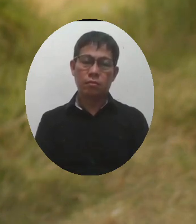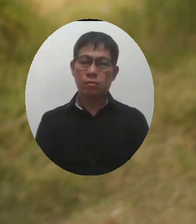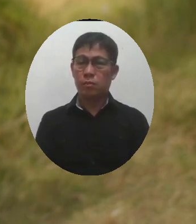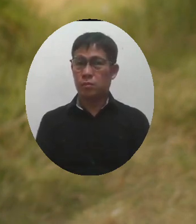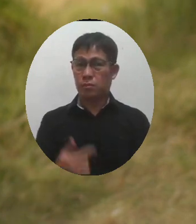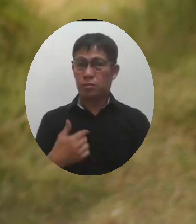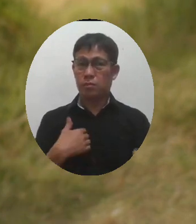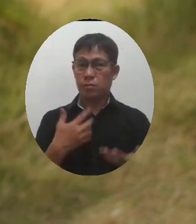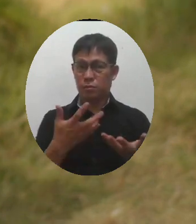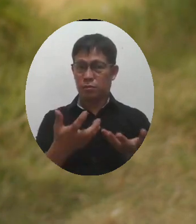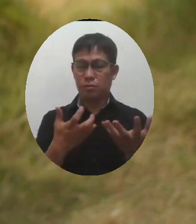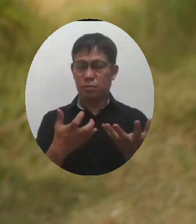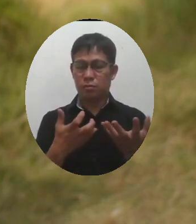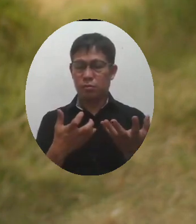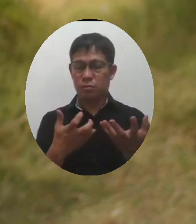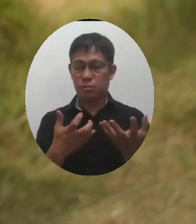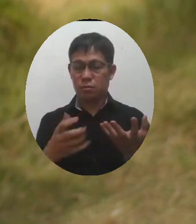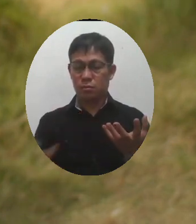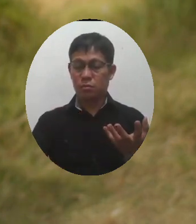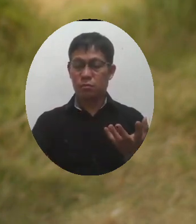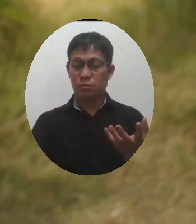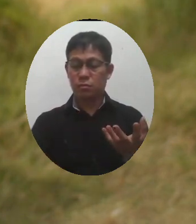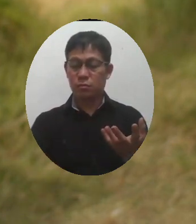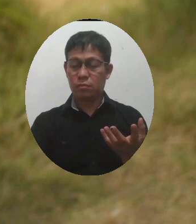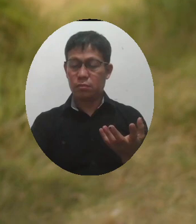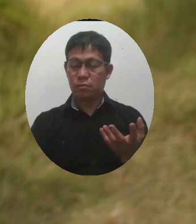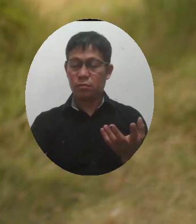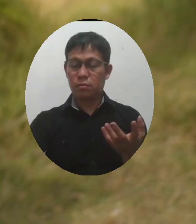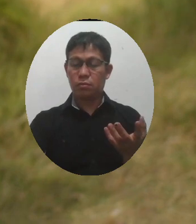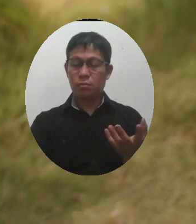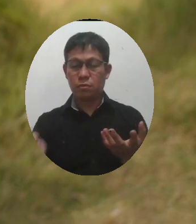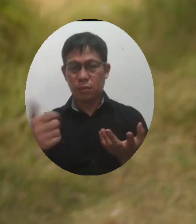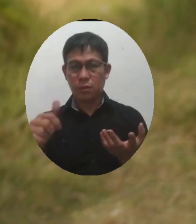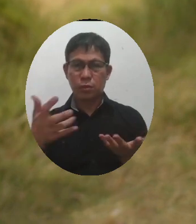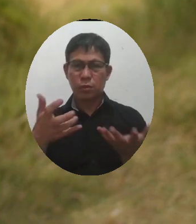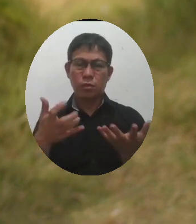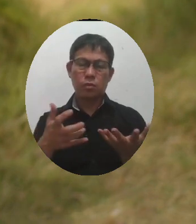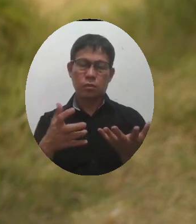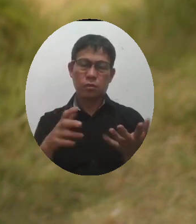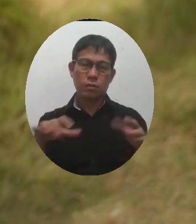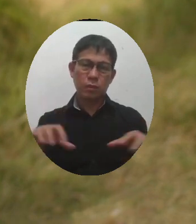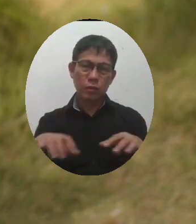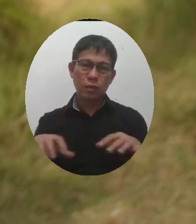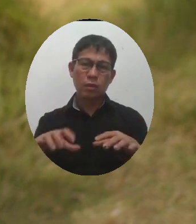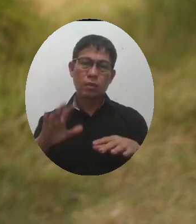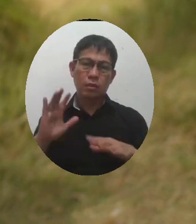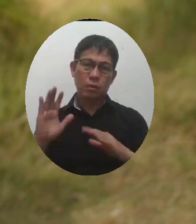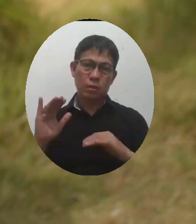na magawa niya kung ano yung gusto niya sa buhay.